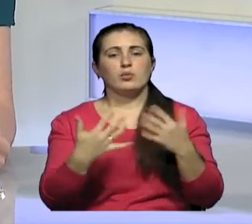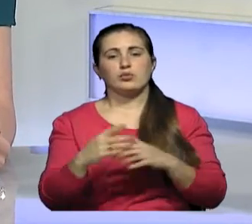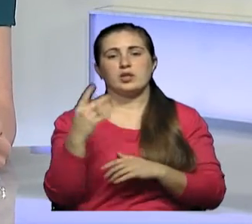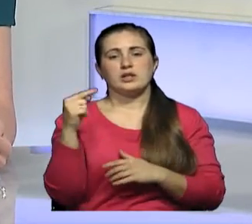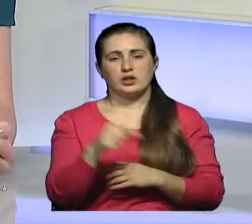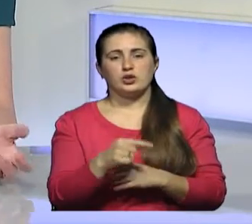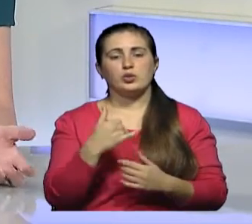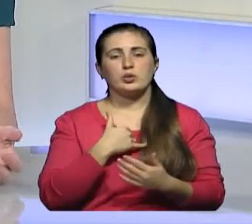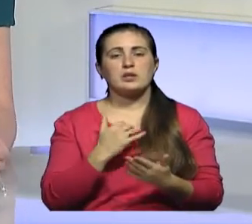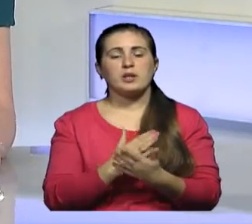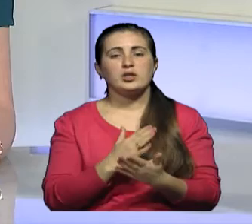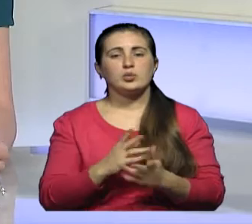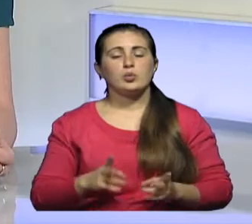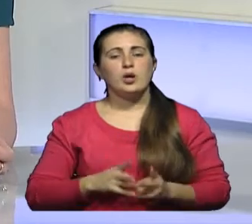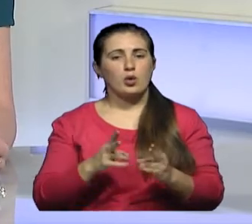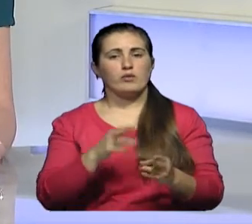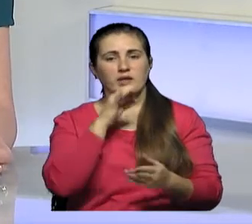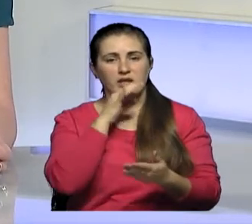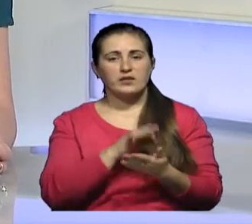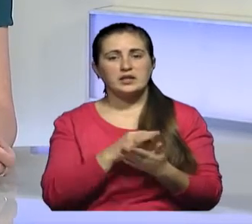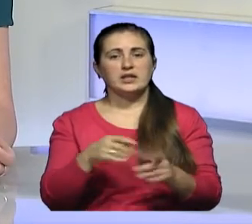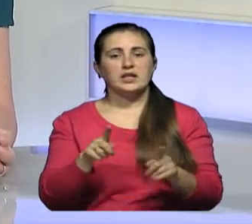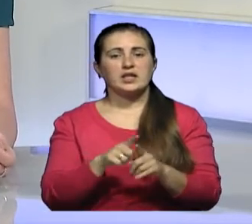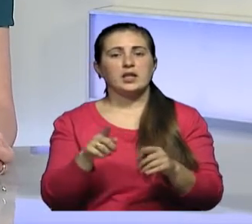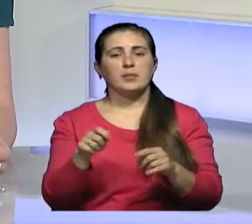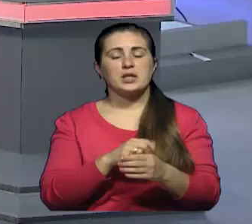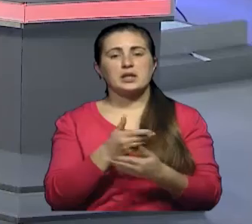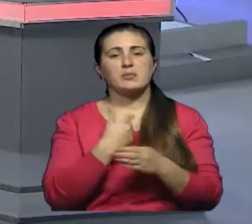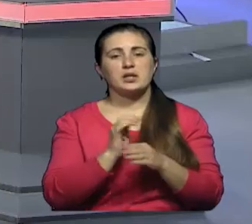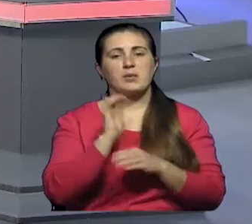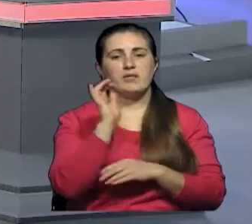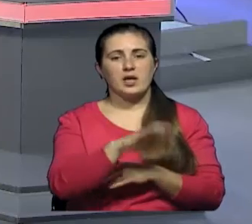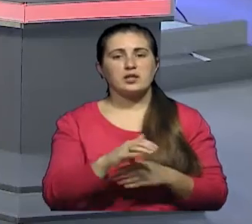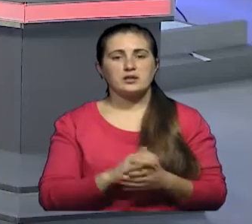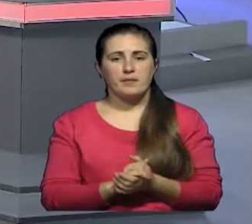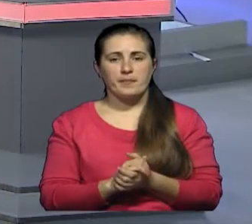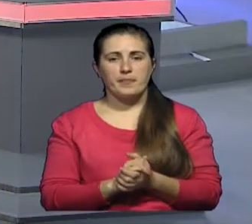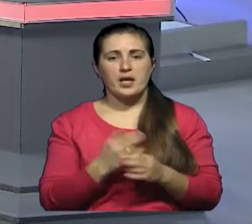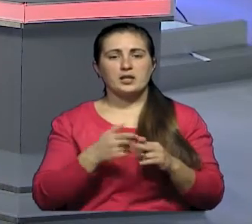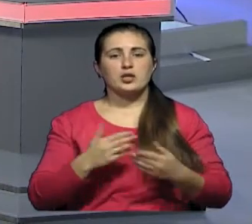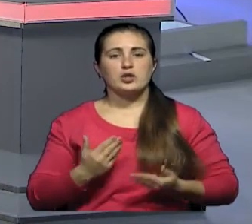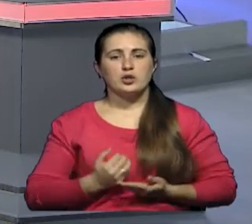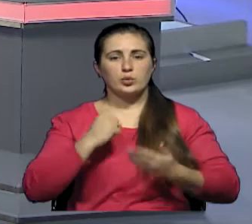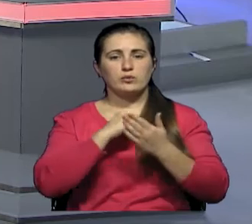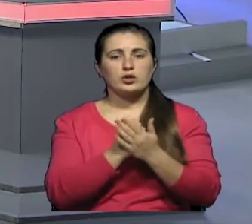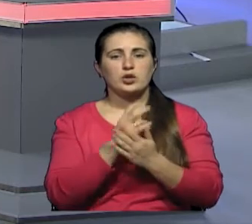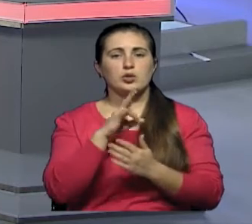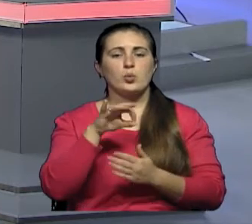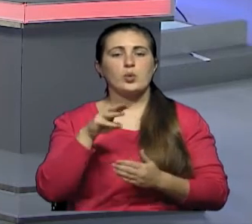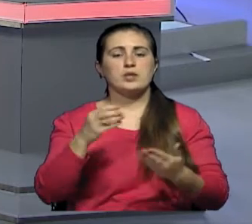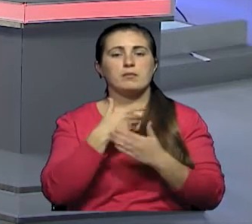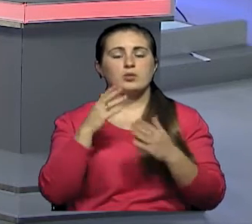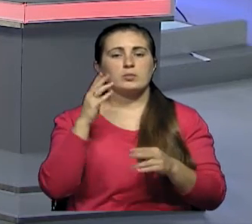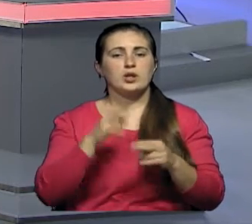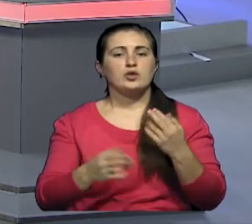нас подлежит уголовной ответственности такие материалы нами направлялись но это жизнеутверждающие ноте мы будем заканчивать